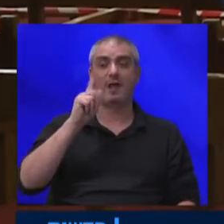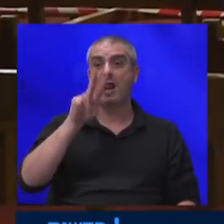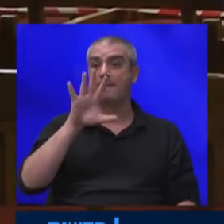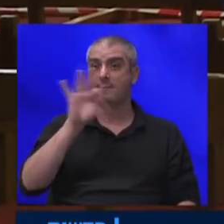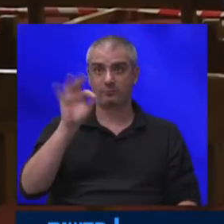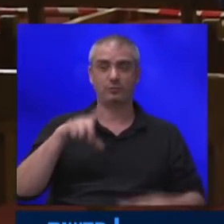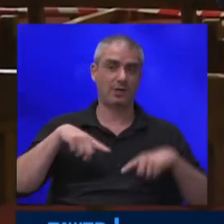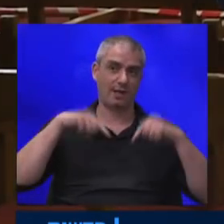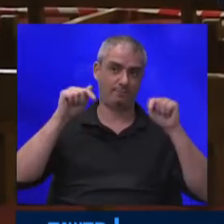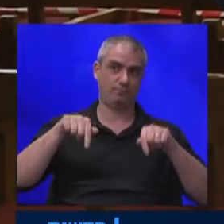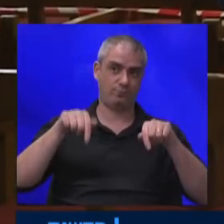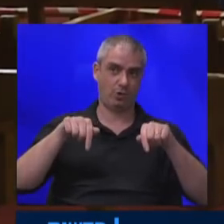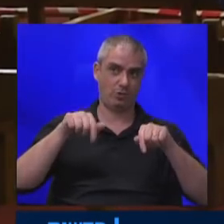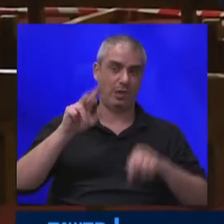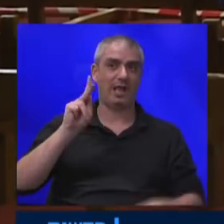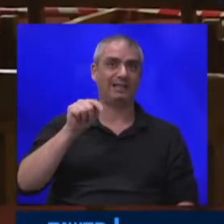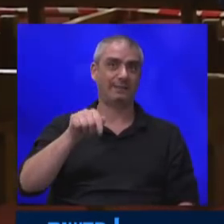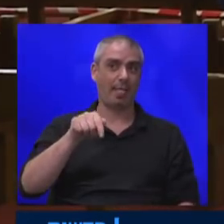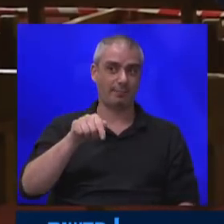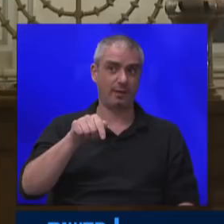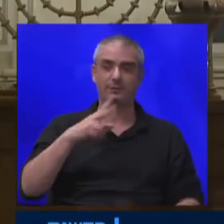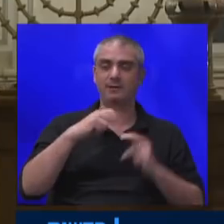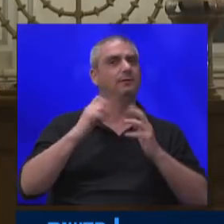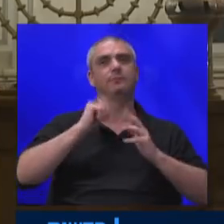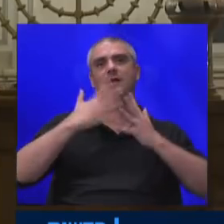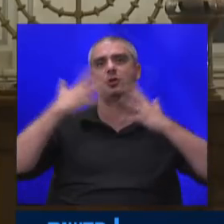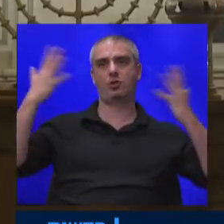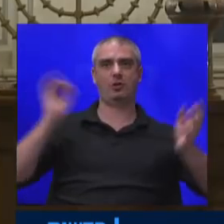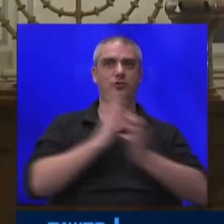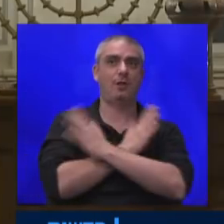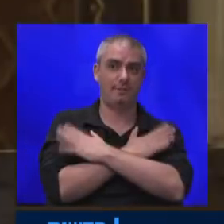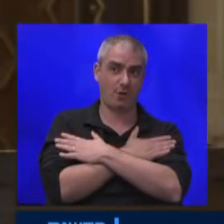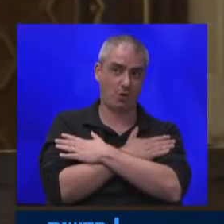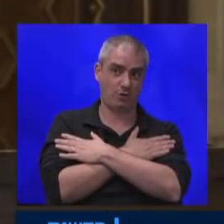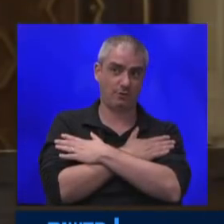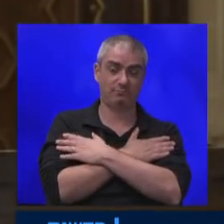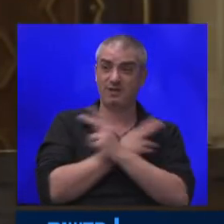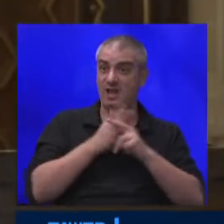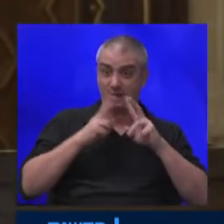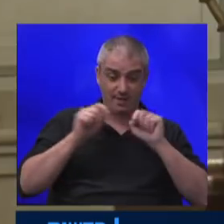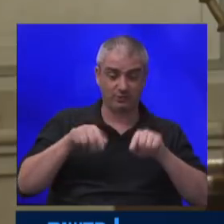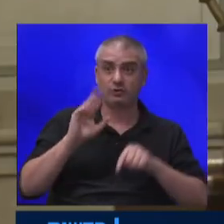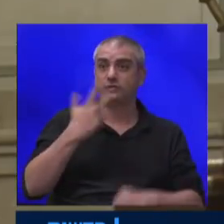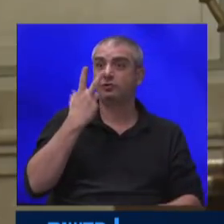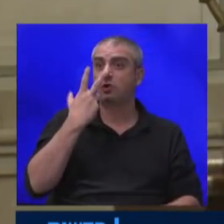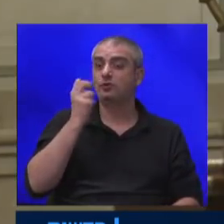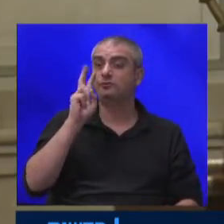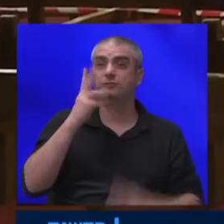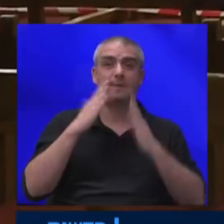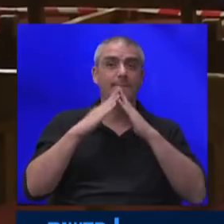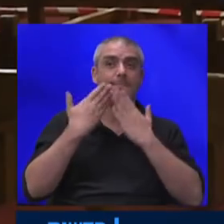כאן בקזבלנקה, עיר הכי גדולה במרוקו. רק בעיר הזאת יש 32 בתי